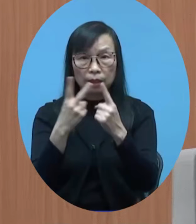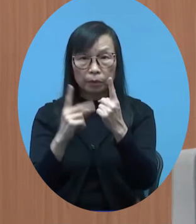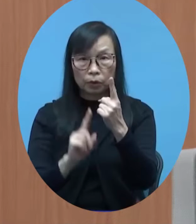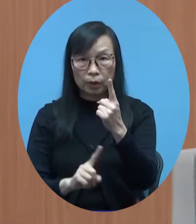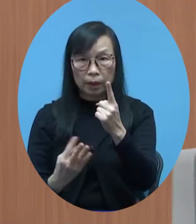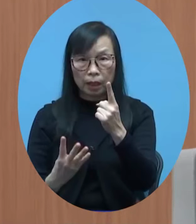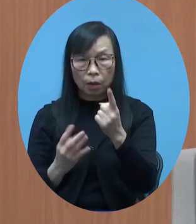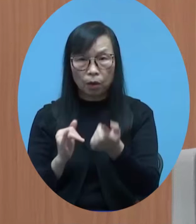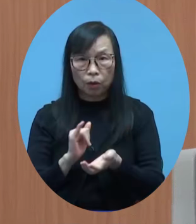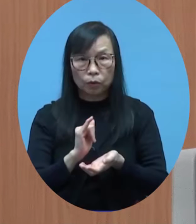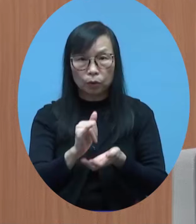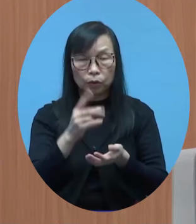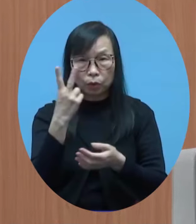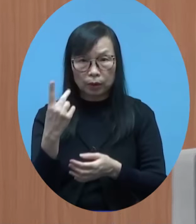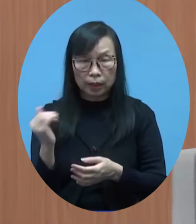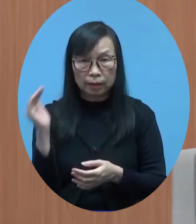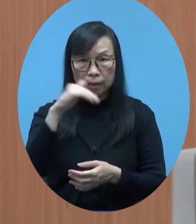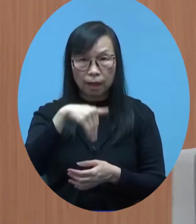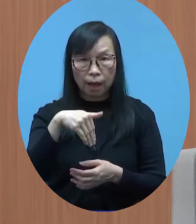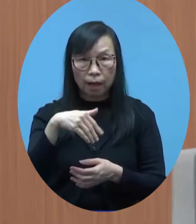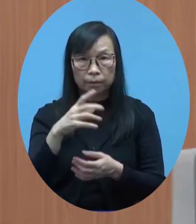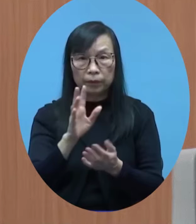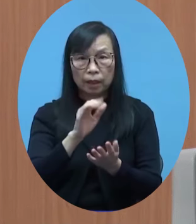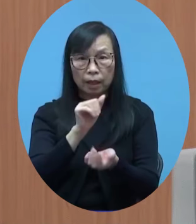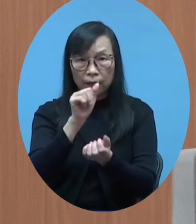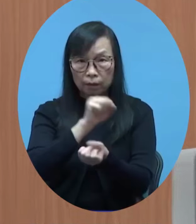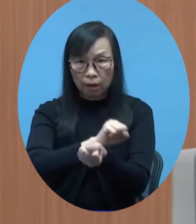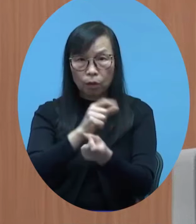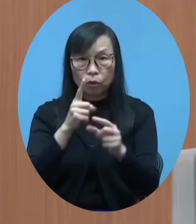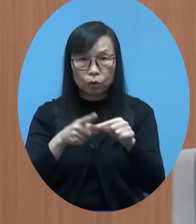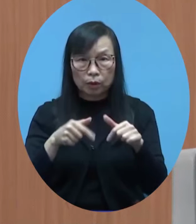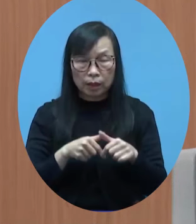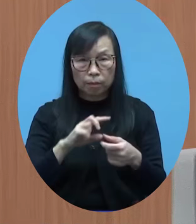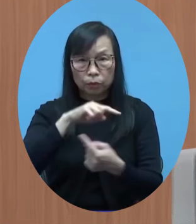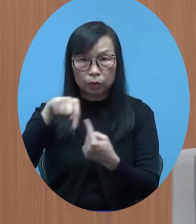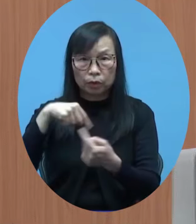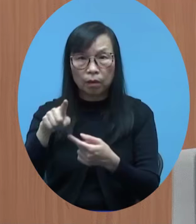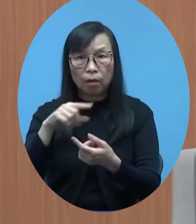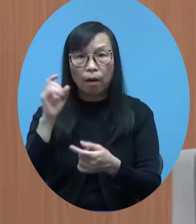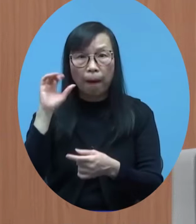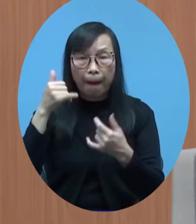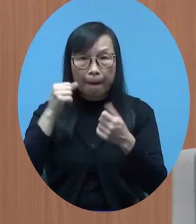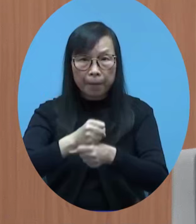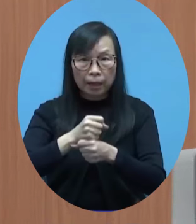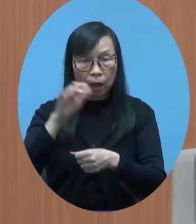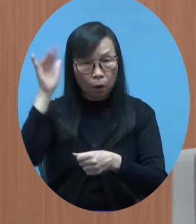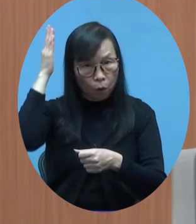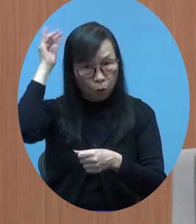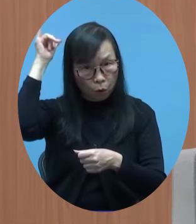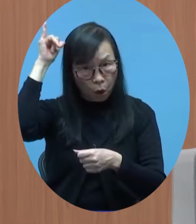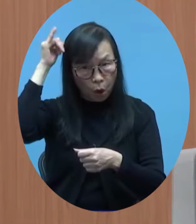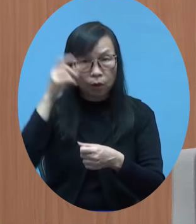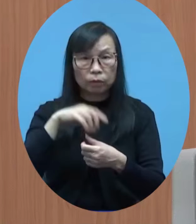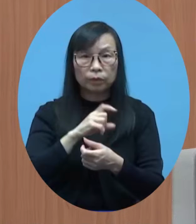去青山嗰、那個羈留中心，就轉咗去呢個馬頭角嘅羈留中心嘅。咁就佢